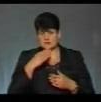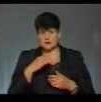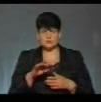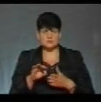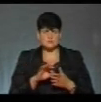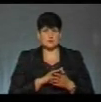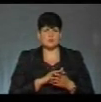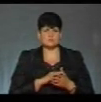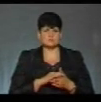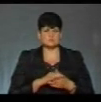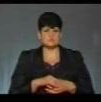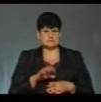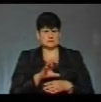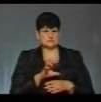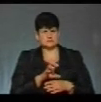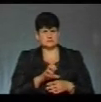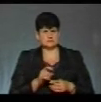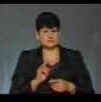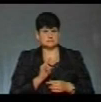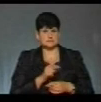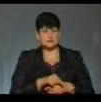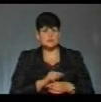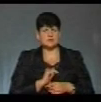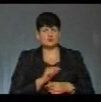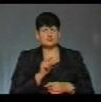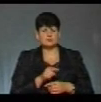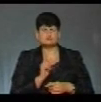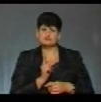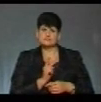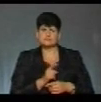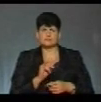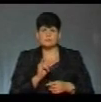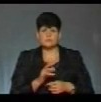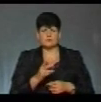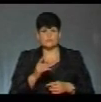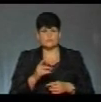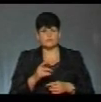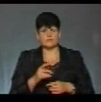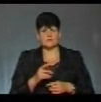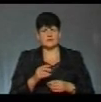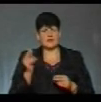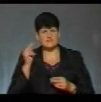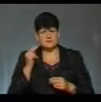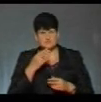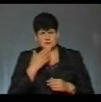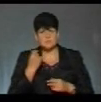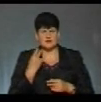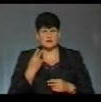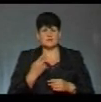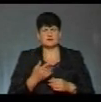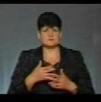почнуть дорікати дитині, що ти така-сака нерозумна і не вчися, і